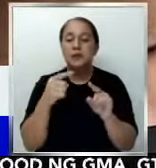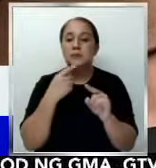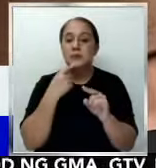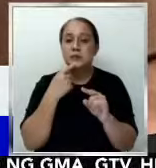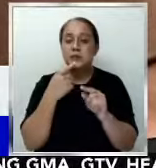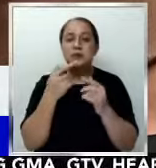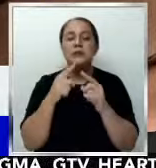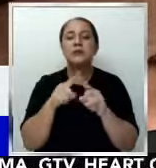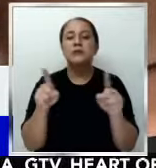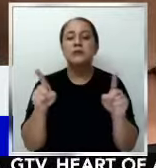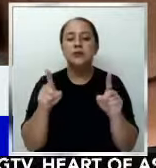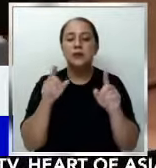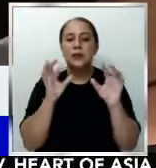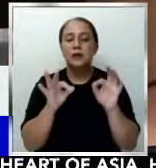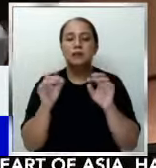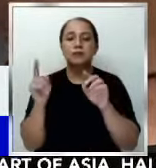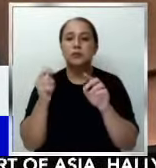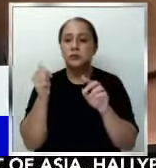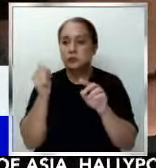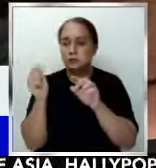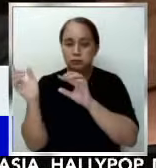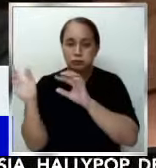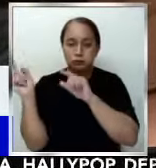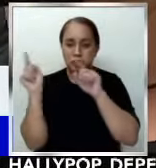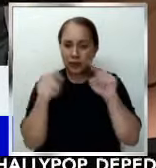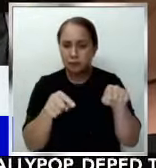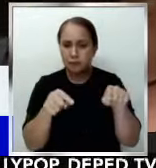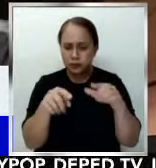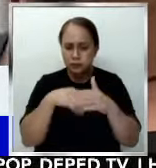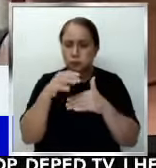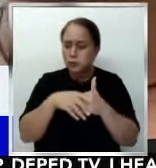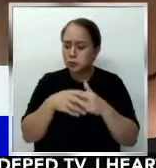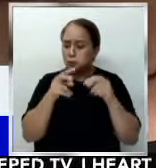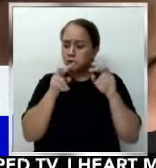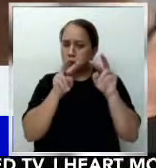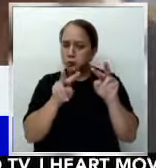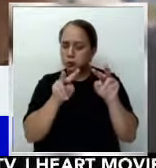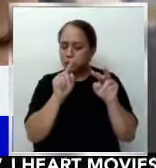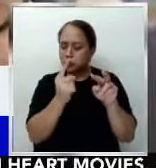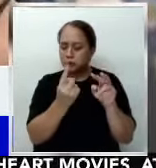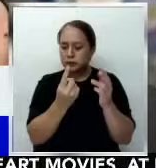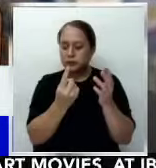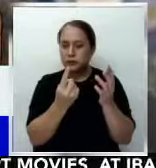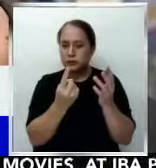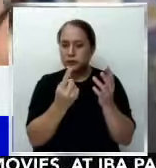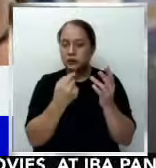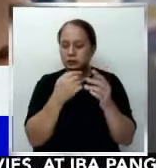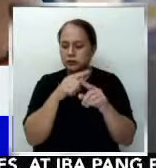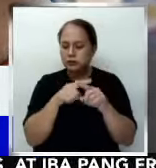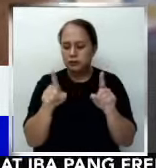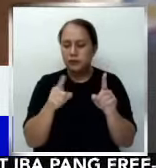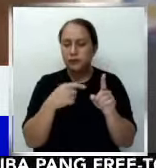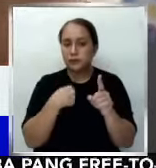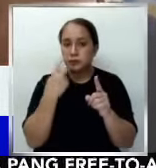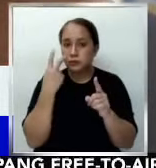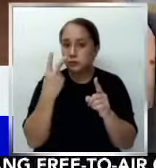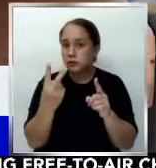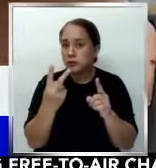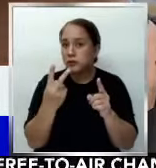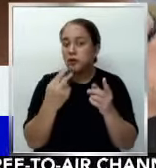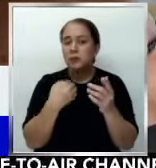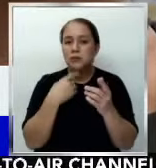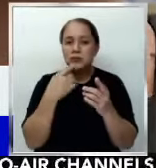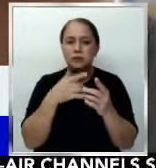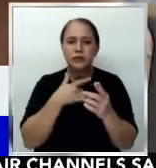yung pupunta ka dito kahit dito lang, kita mo siya. Iba talaga. Minsan mararamdaman mo, para ka maluluha.